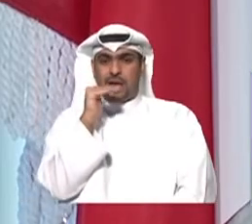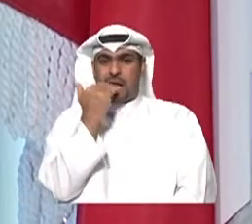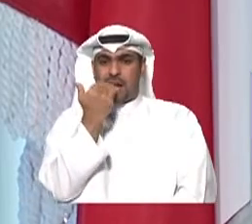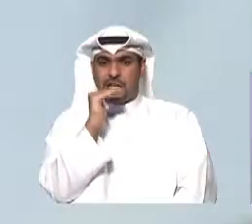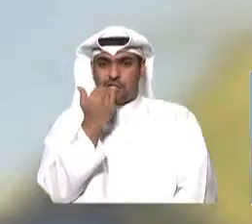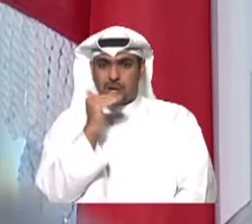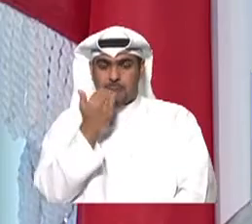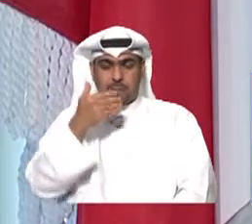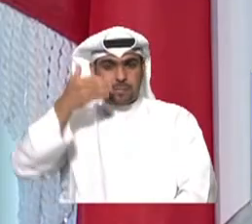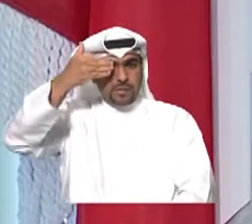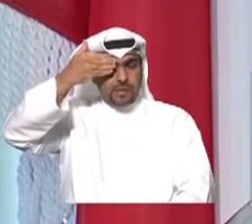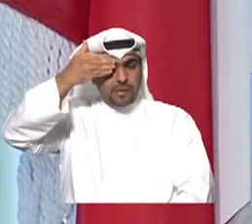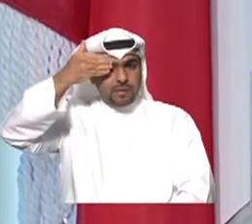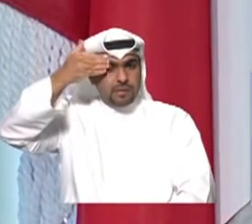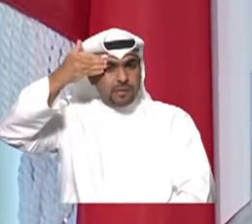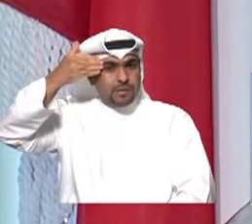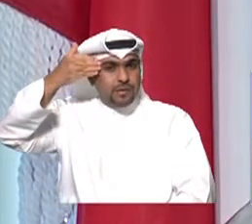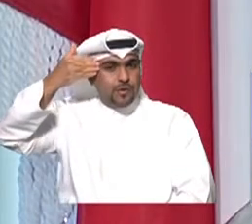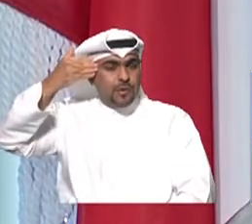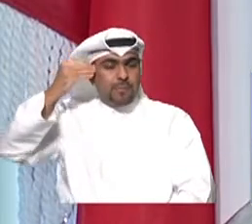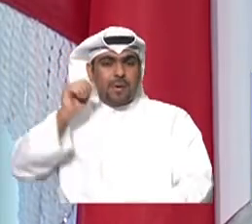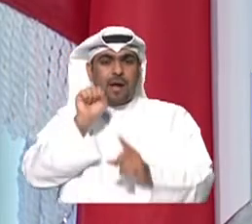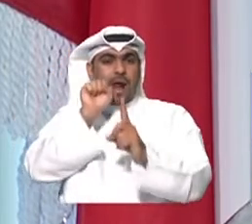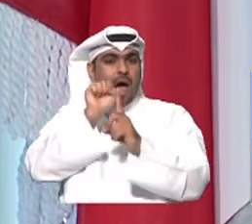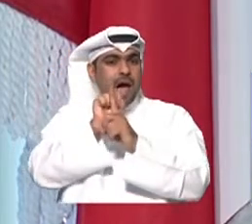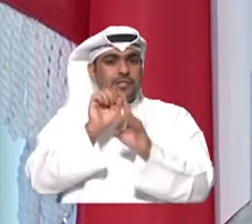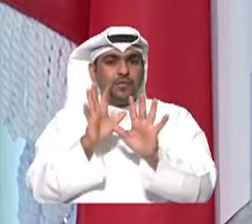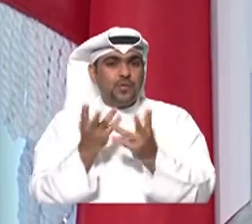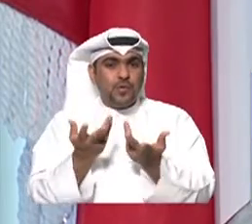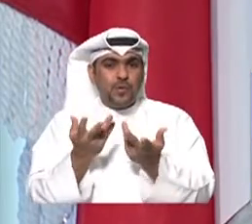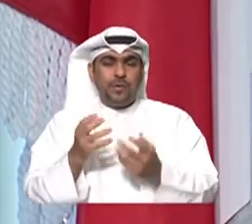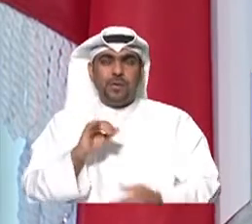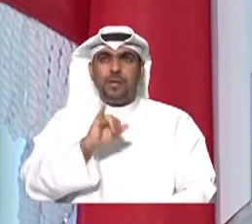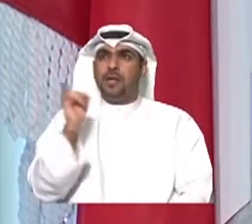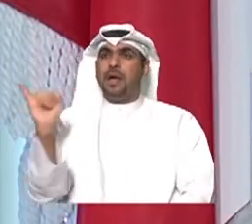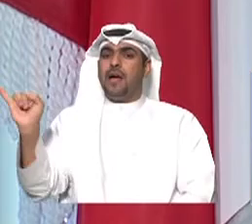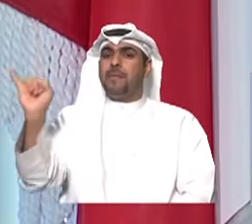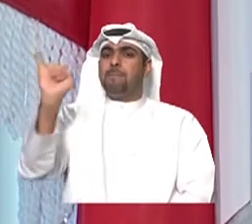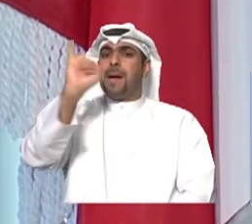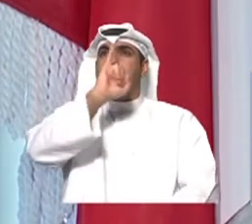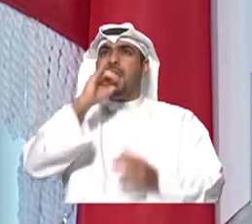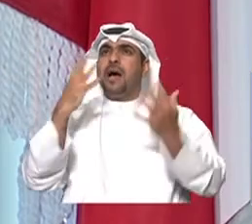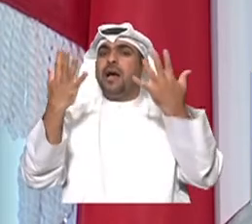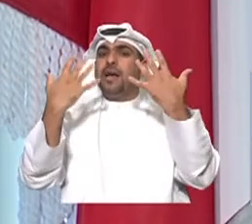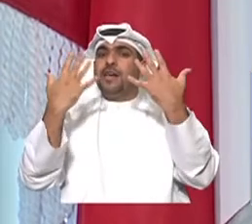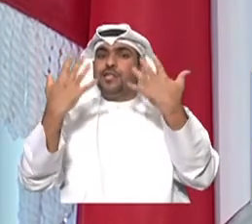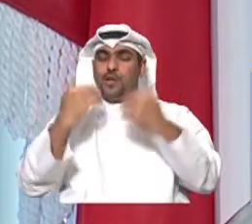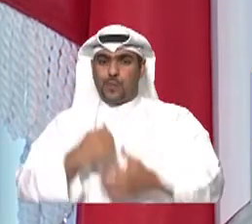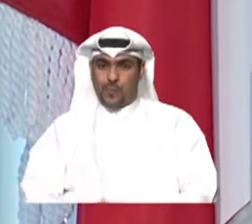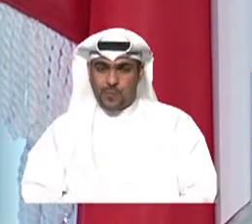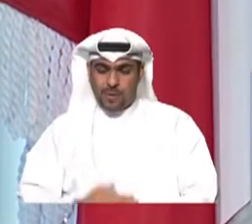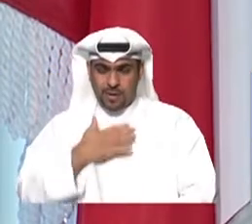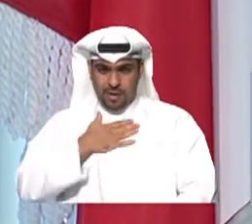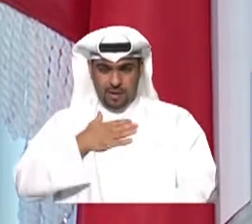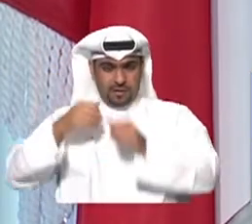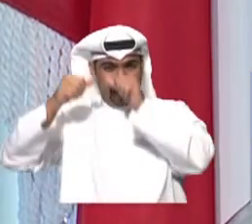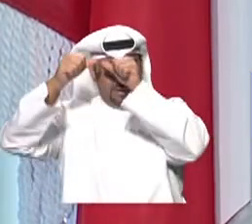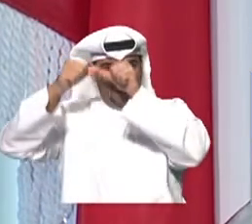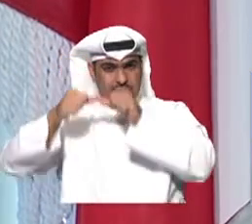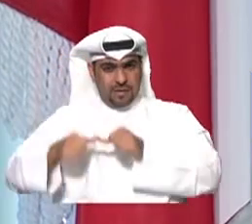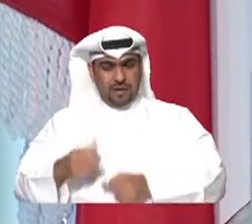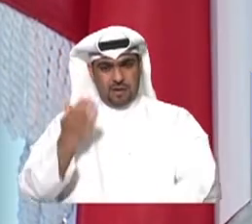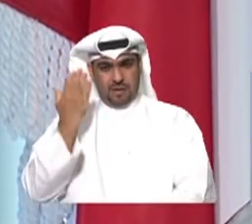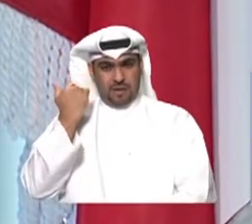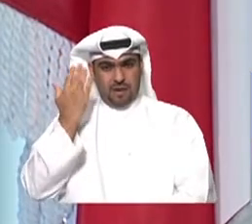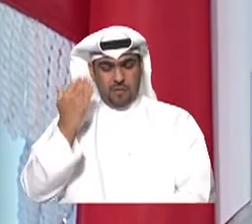المناخي، لا يفوتني في هذا الصدد أن أستذكر مآثر أمير الإنسانية الراحل الشيخ صباح الأحمد